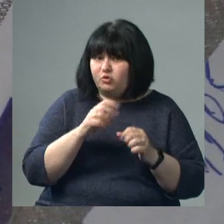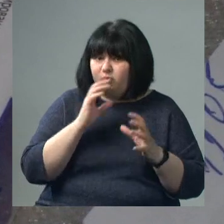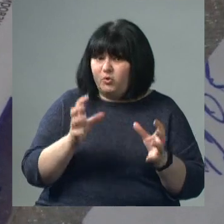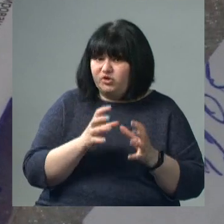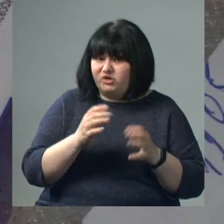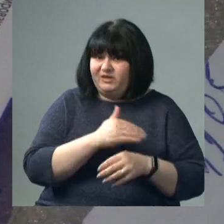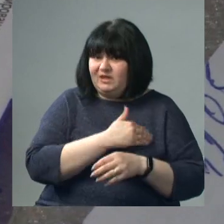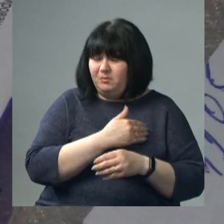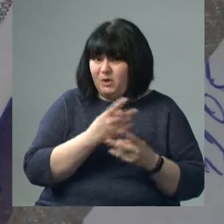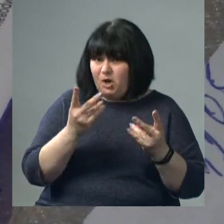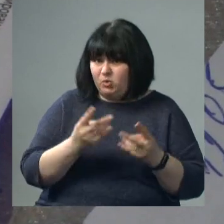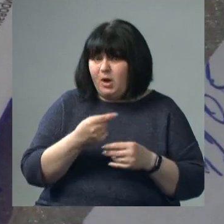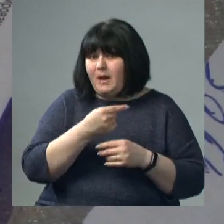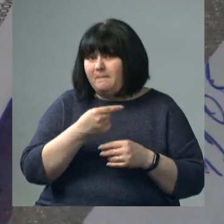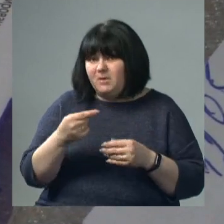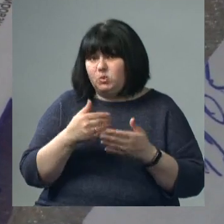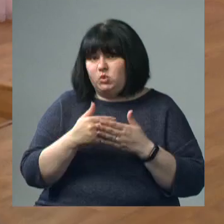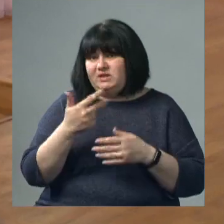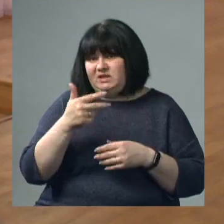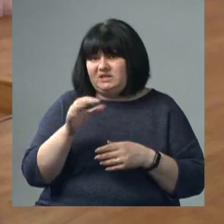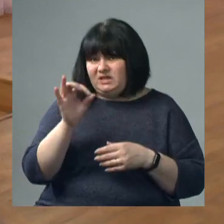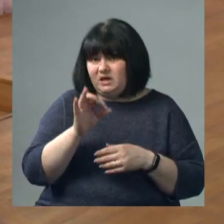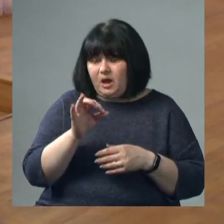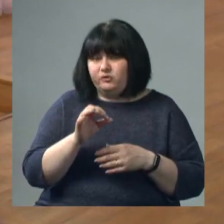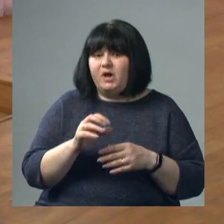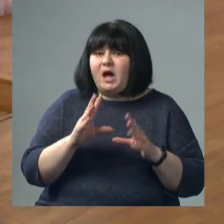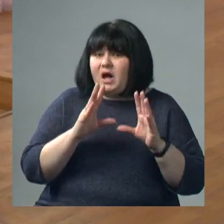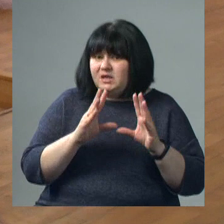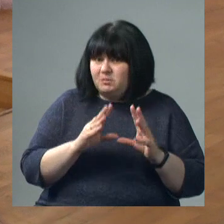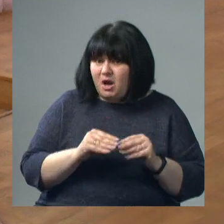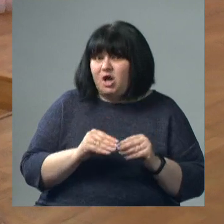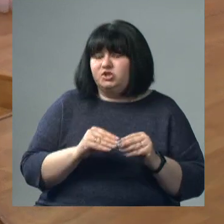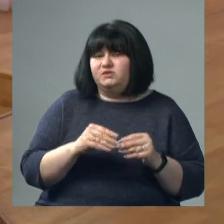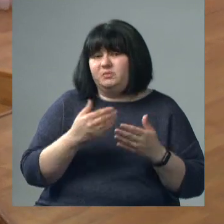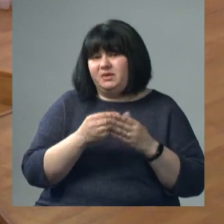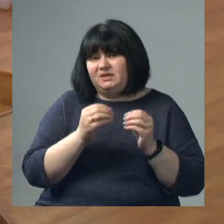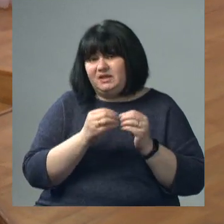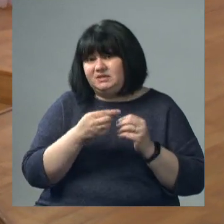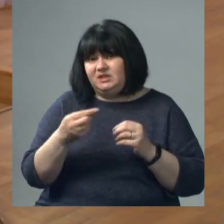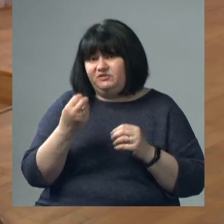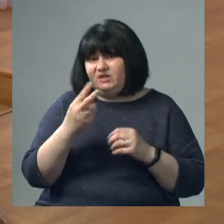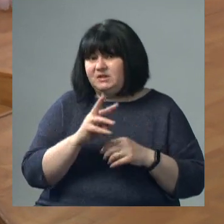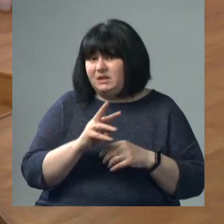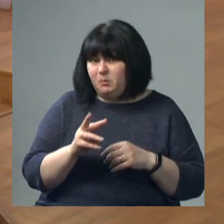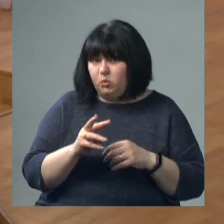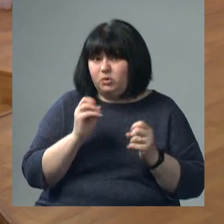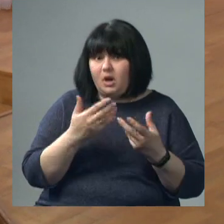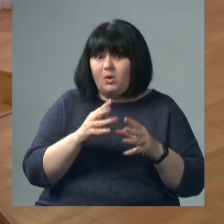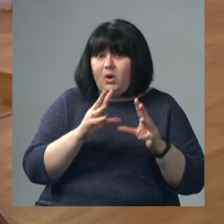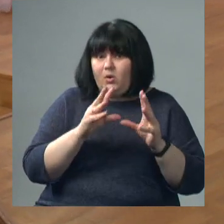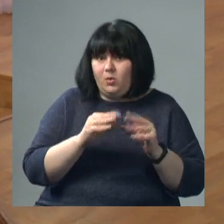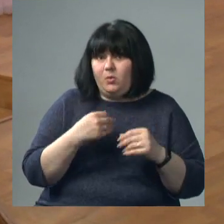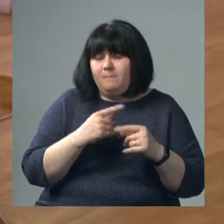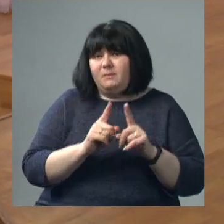температуру около минус 30 градусов размораживается на в течение 10-12 минут как только размораживается мы